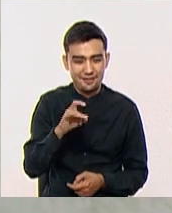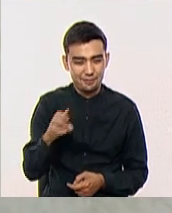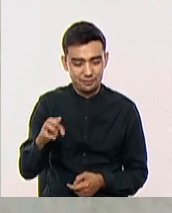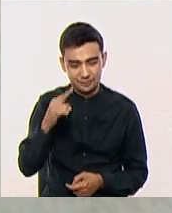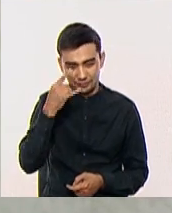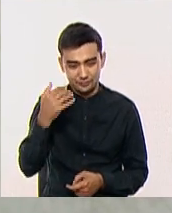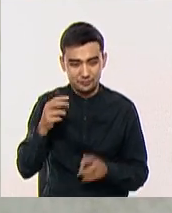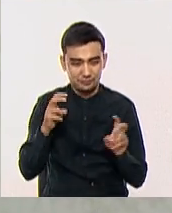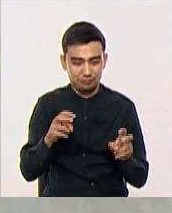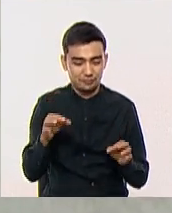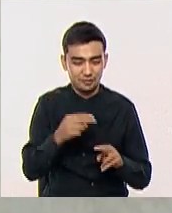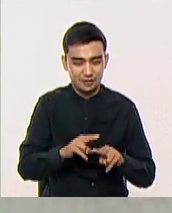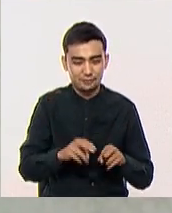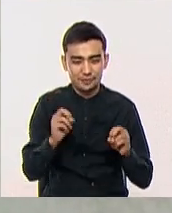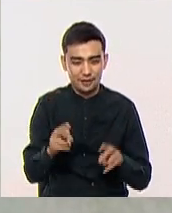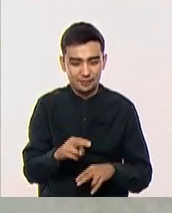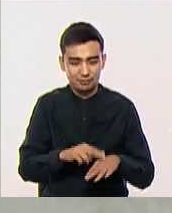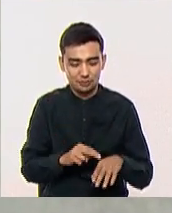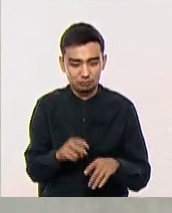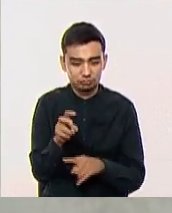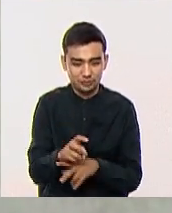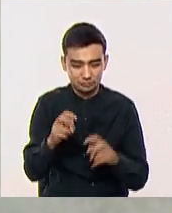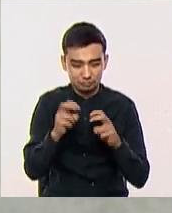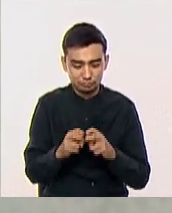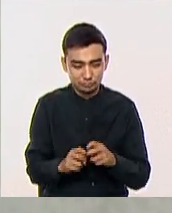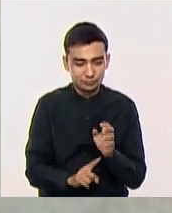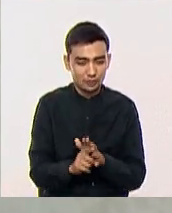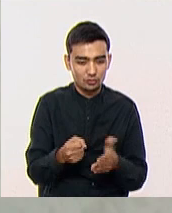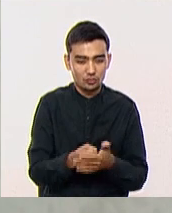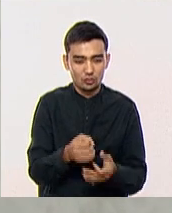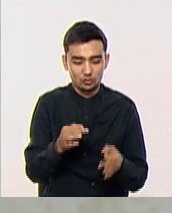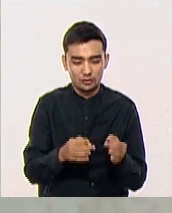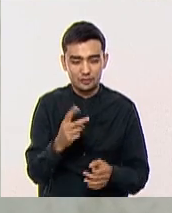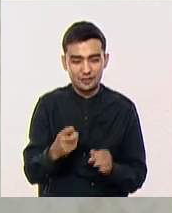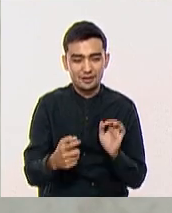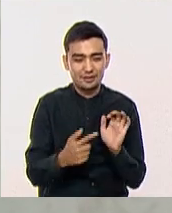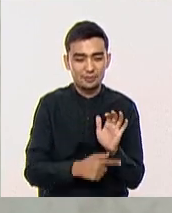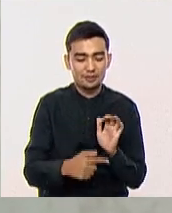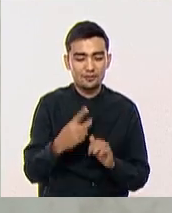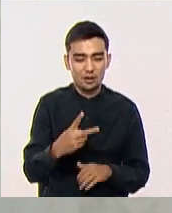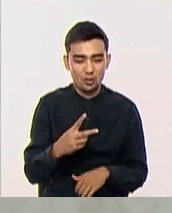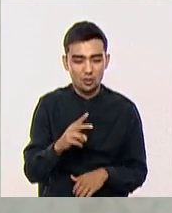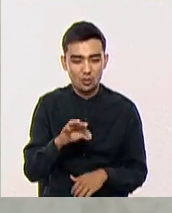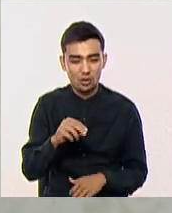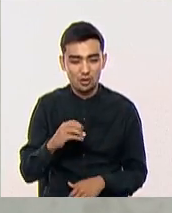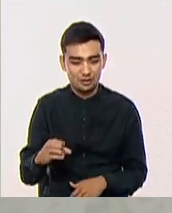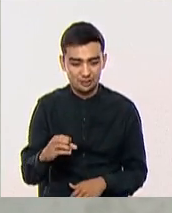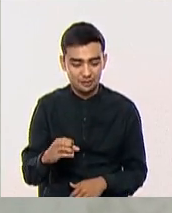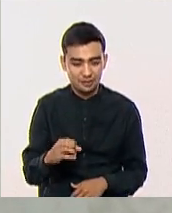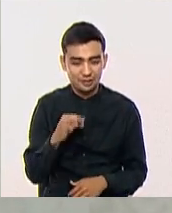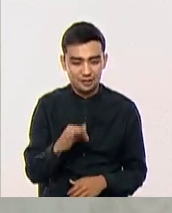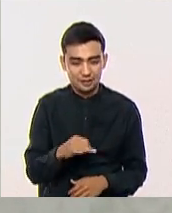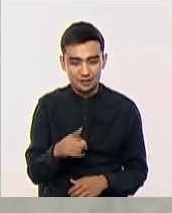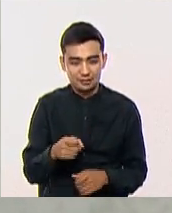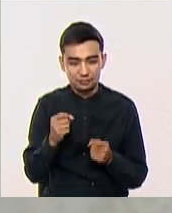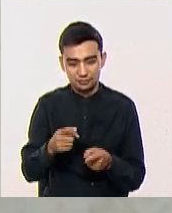место выезжала следственная оперативная группа. Начато досудебное расследование по статье 372 Уголовного кодекса Республики Казахстан